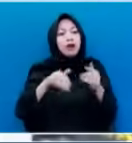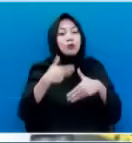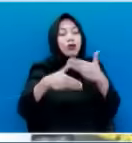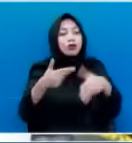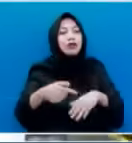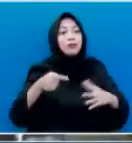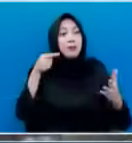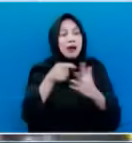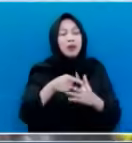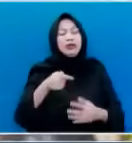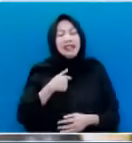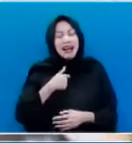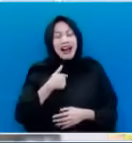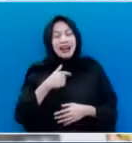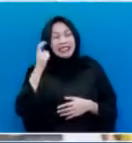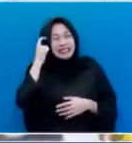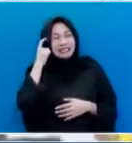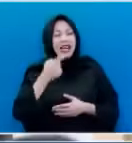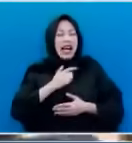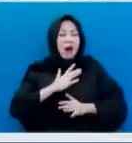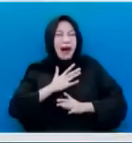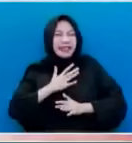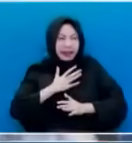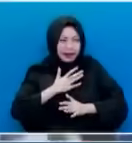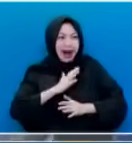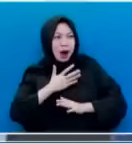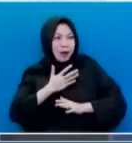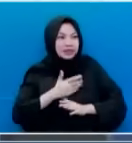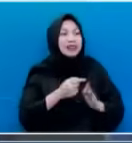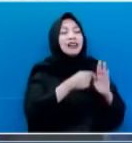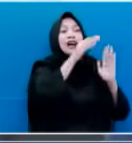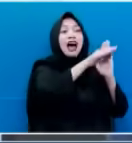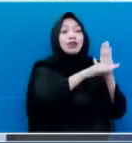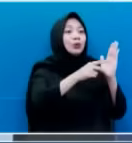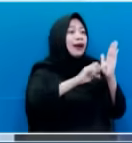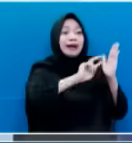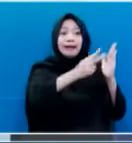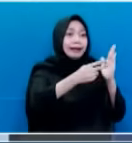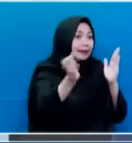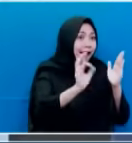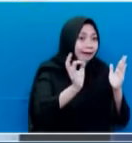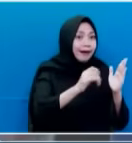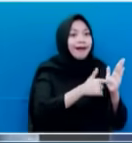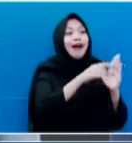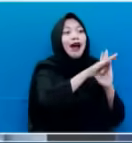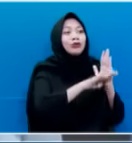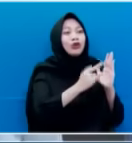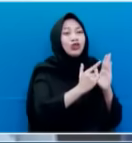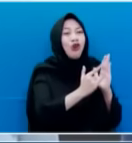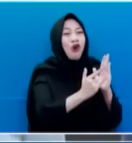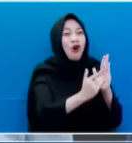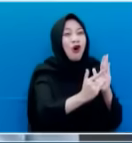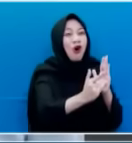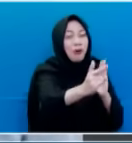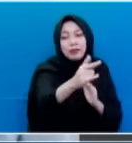ini tidak kunjung diselesaikan dengan cepat, ini akan terbawa terus seandainya nanti misalnya Gibran dan